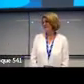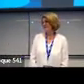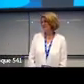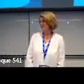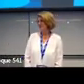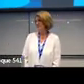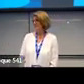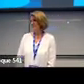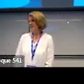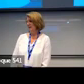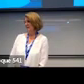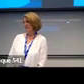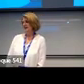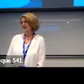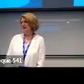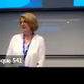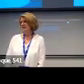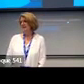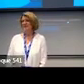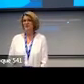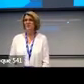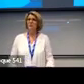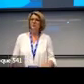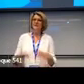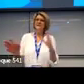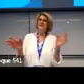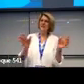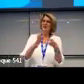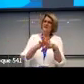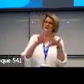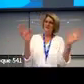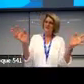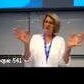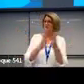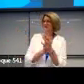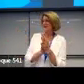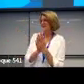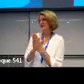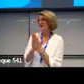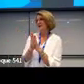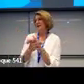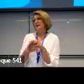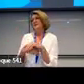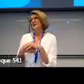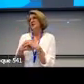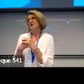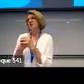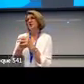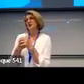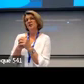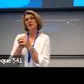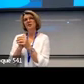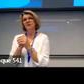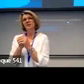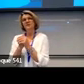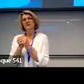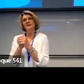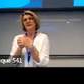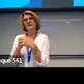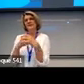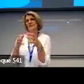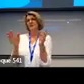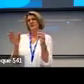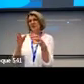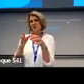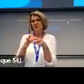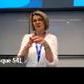4, kinésiologie, un article. Ensuite, multisecteur, c'est finalement des articles de recherche qui